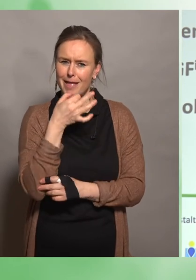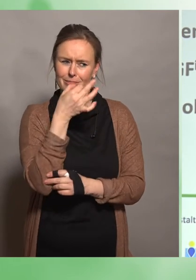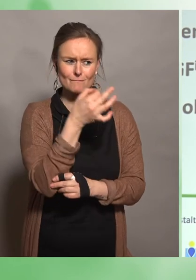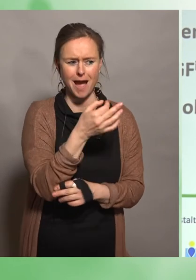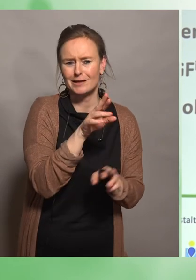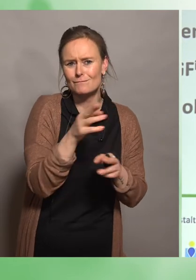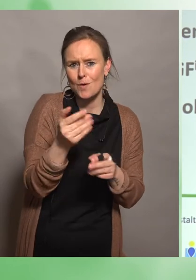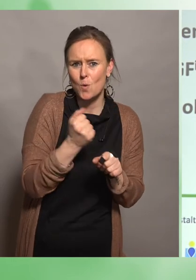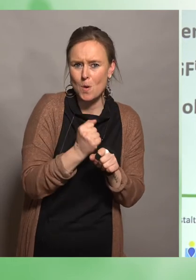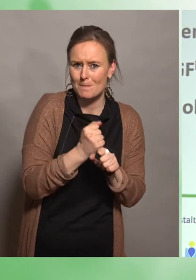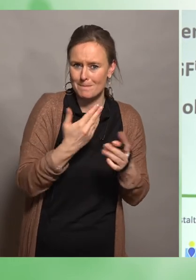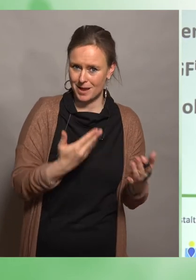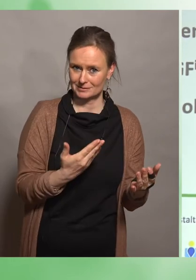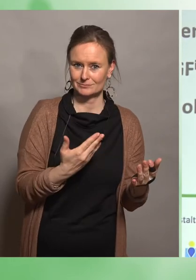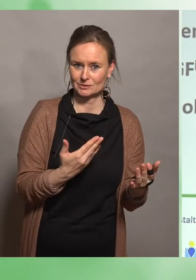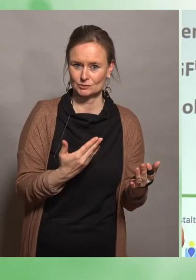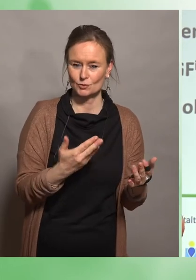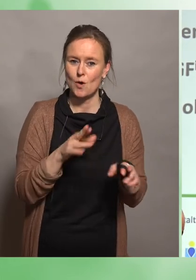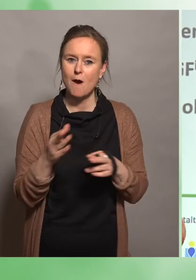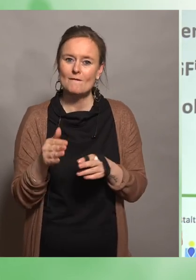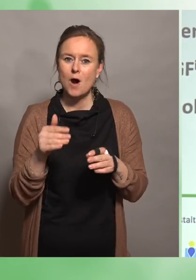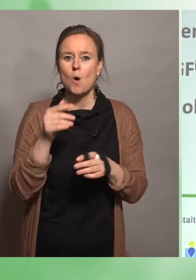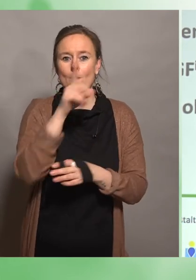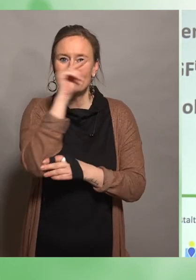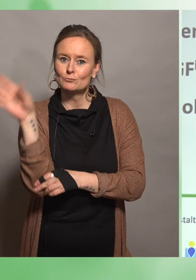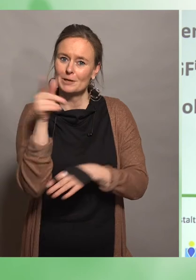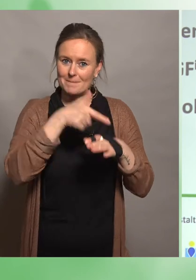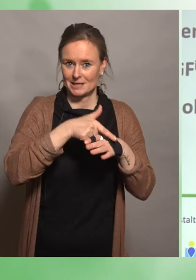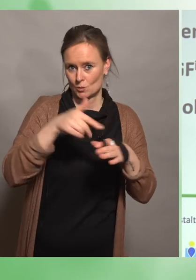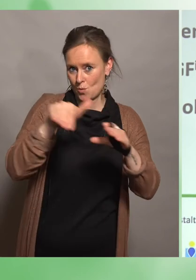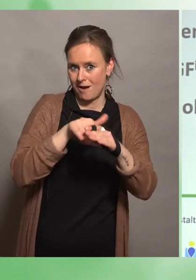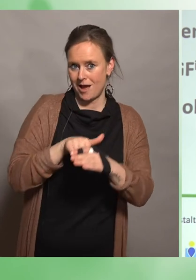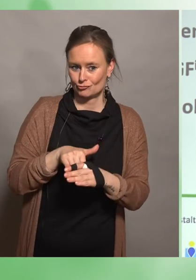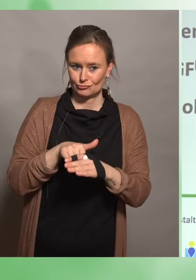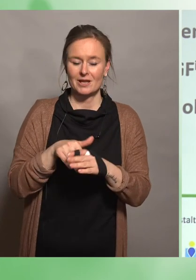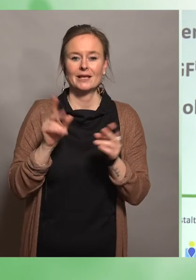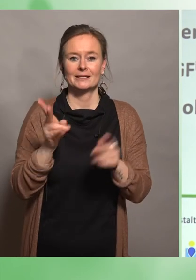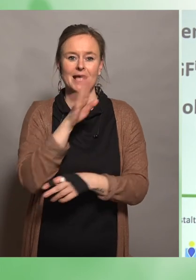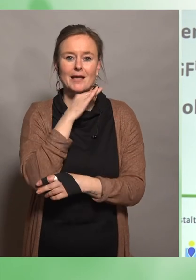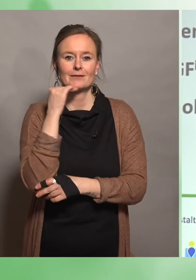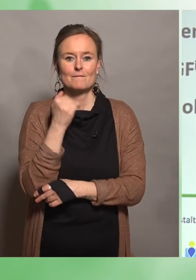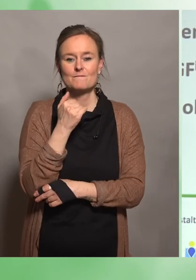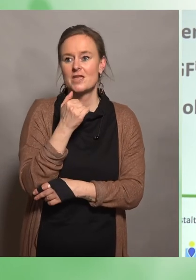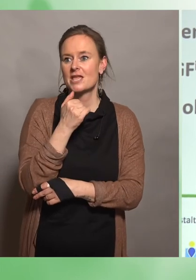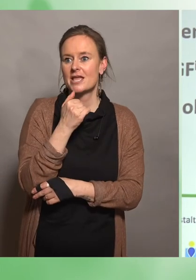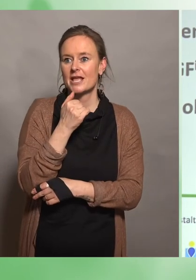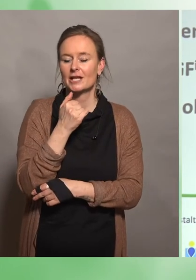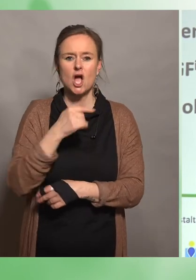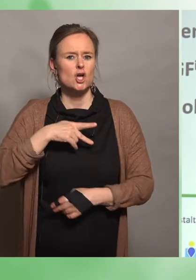Warum stellt man Menschen mit Behinderung an? Da kam sehr viel Fairness, soziale